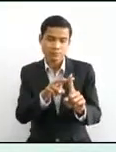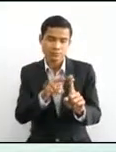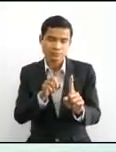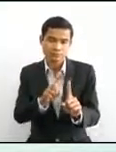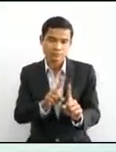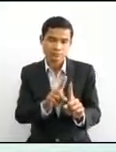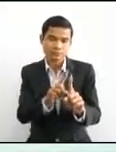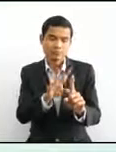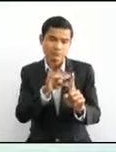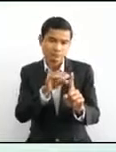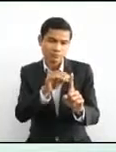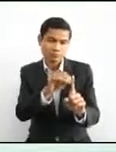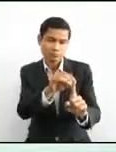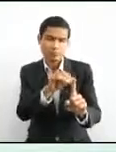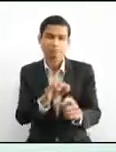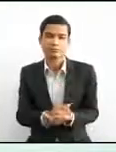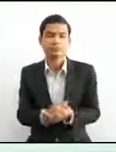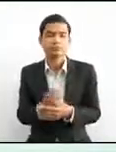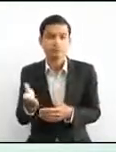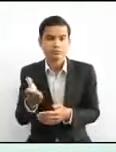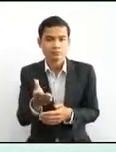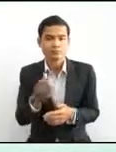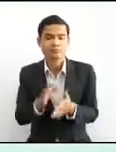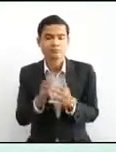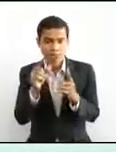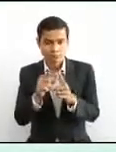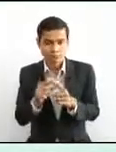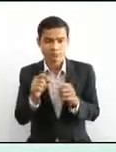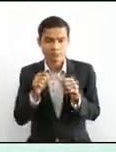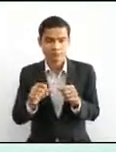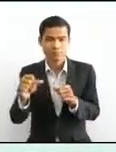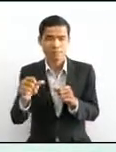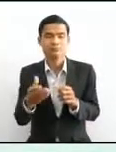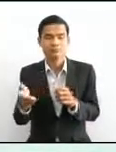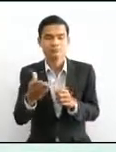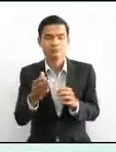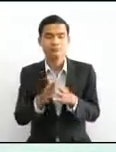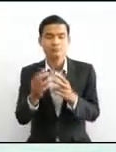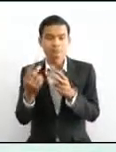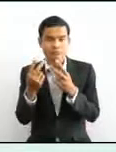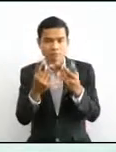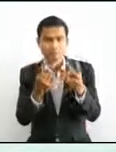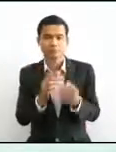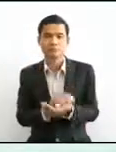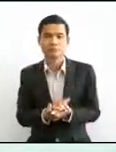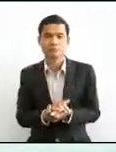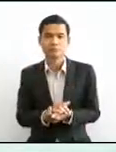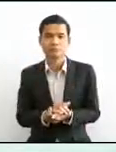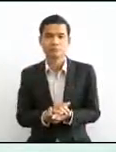con ta lấy giúp em bịa bắt đầu tiết tìm khốn này cứ chỉ nè chẳng ở đợt đá ta chấp đám